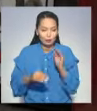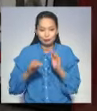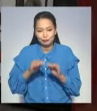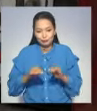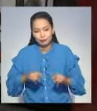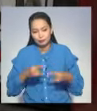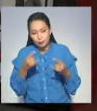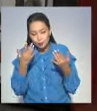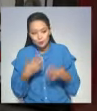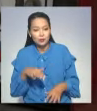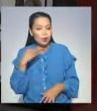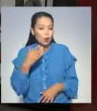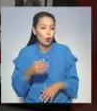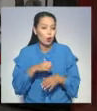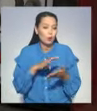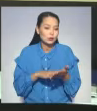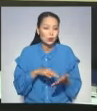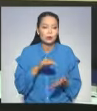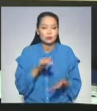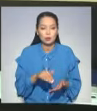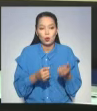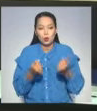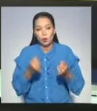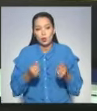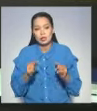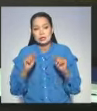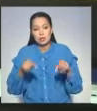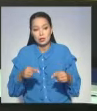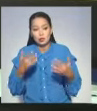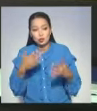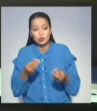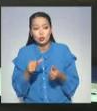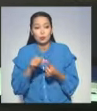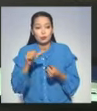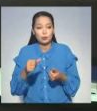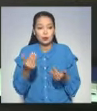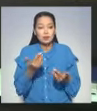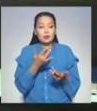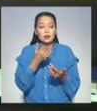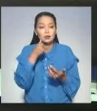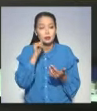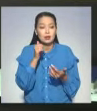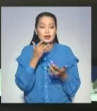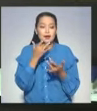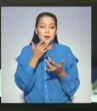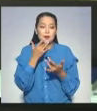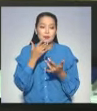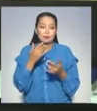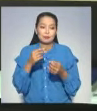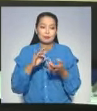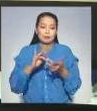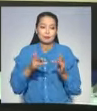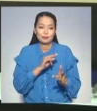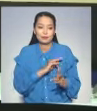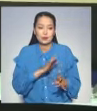Ақтөбе облысында 19 мың көлік тіркелді. Бұдан басқа кешегі соңғы өзгерістерге байланысты